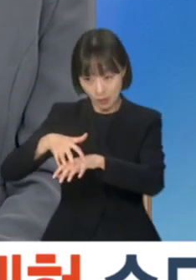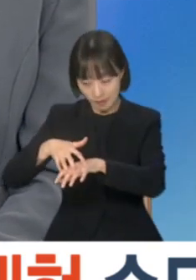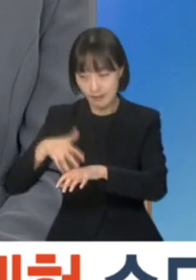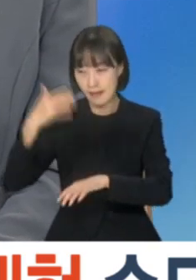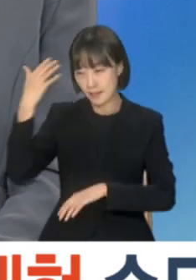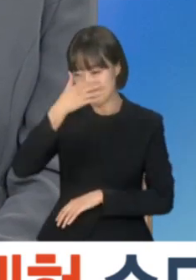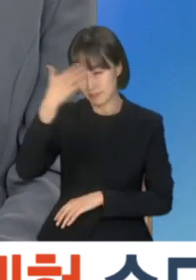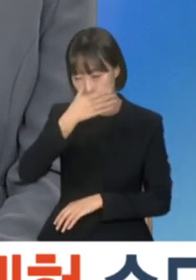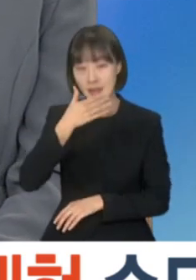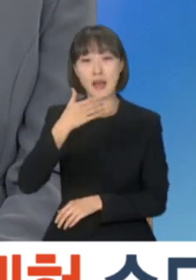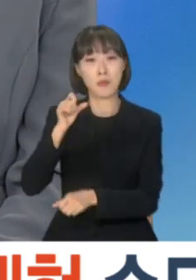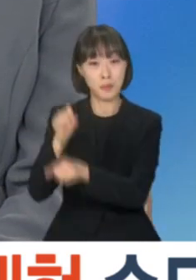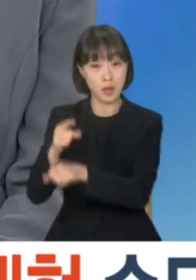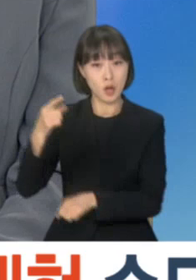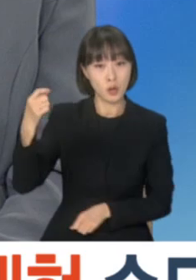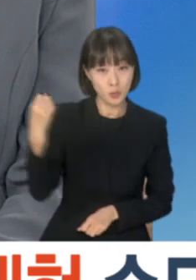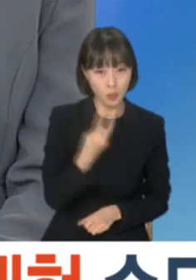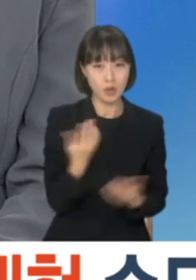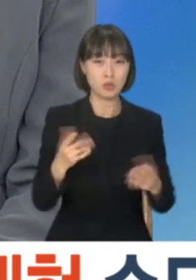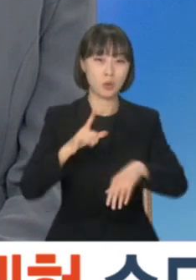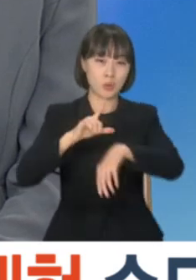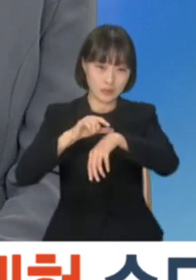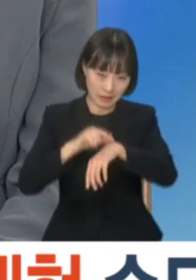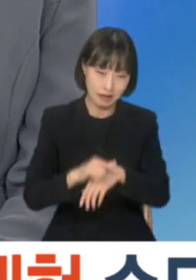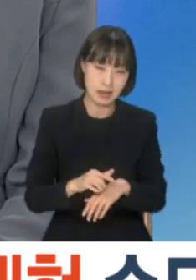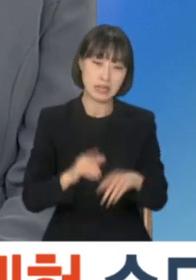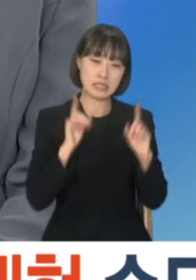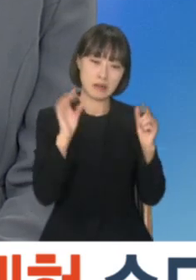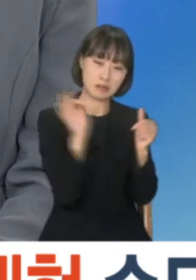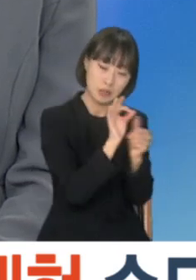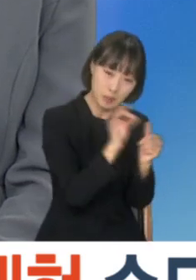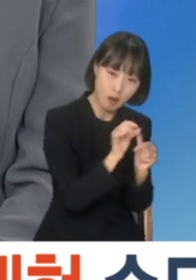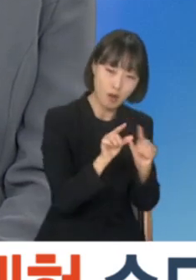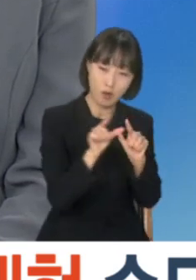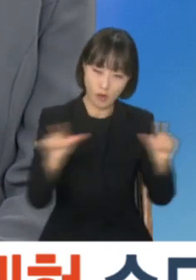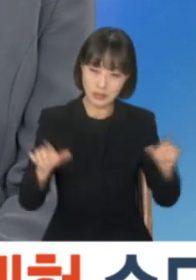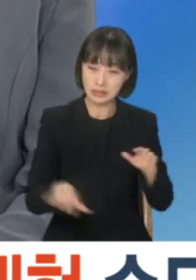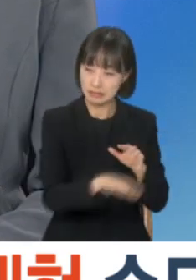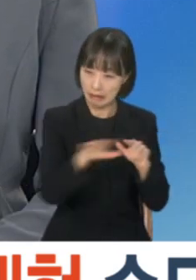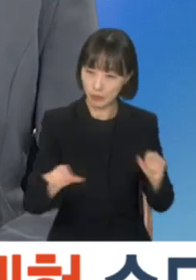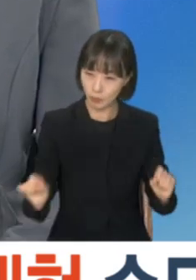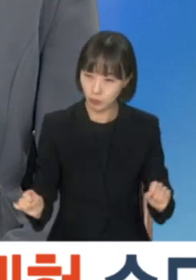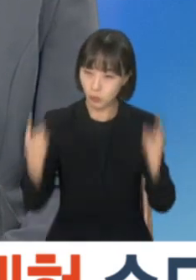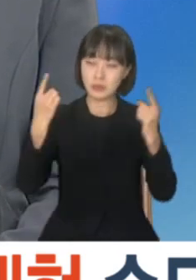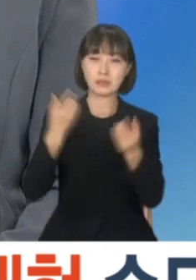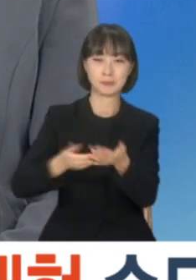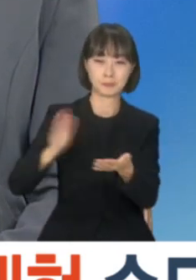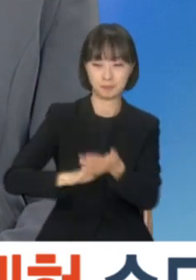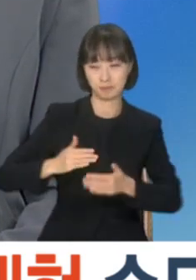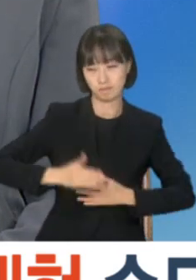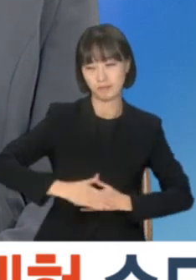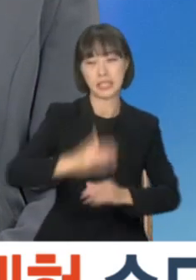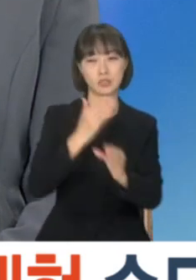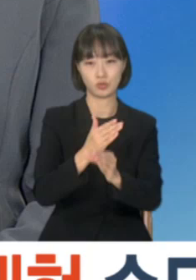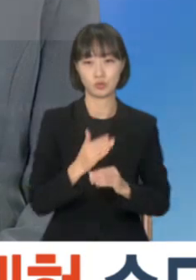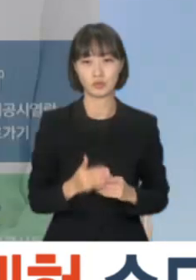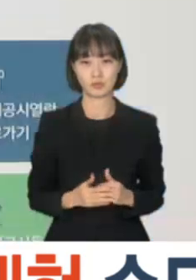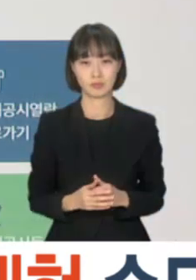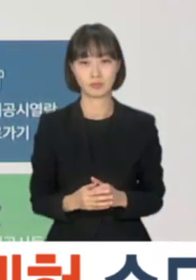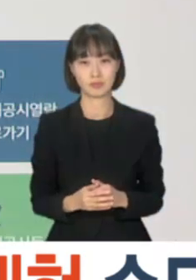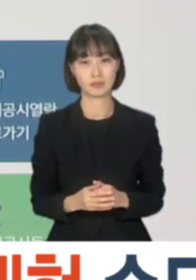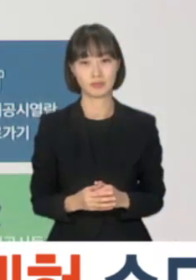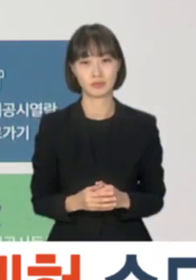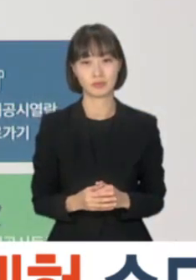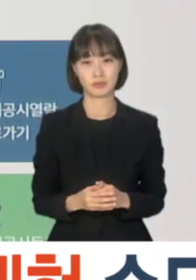개편, 실업급여 체계 정비 등 동시다발적인 정책 변화가 추진 중입니다. 김종성 기자입니다.